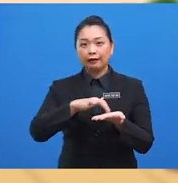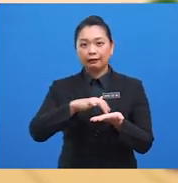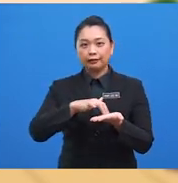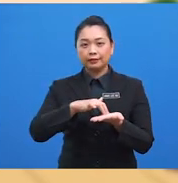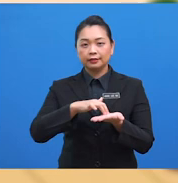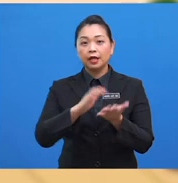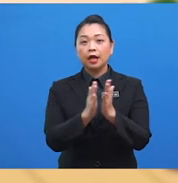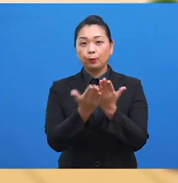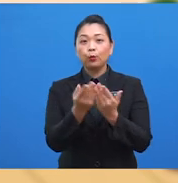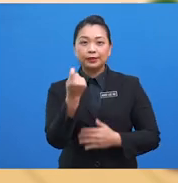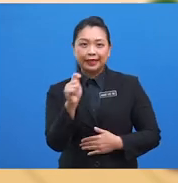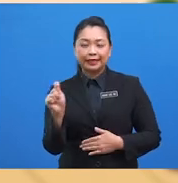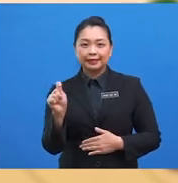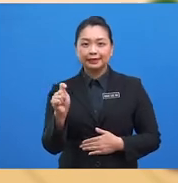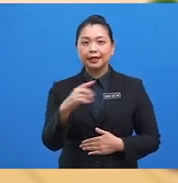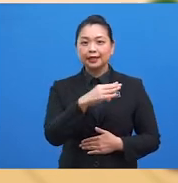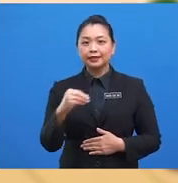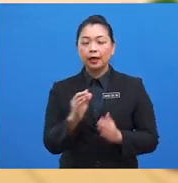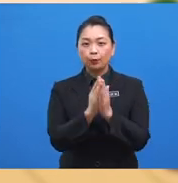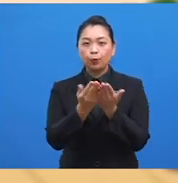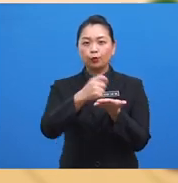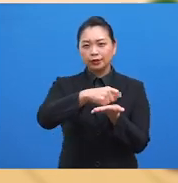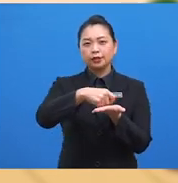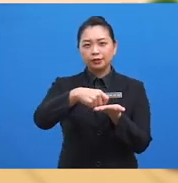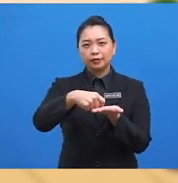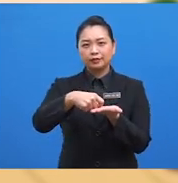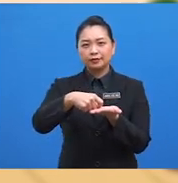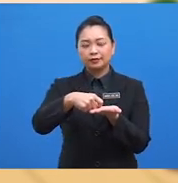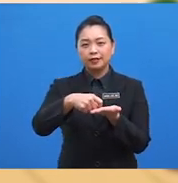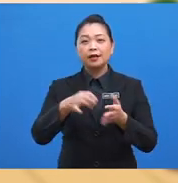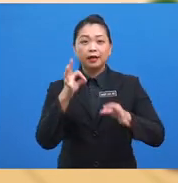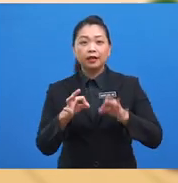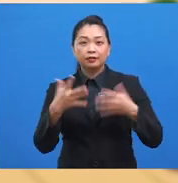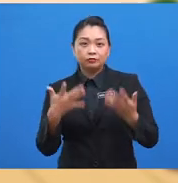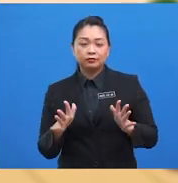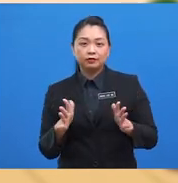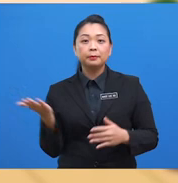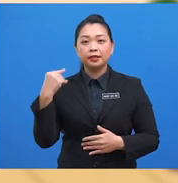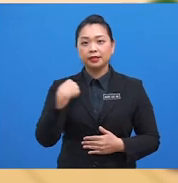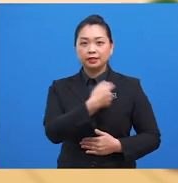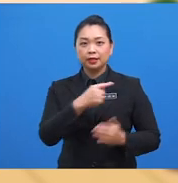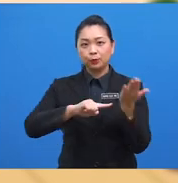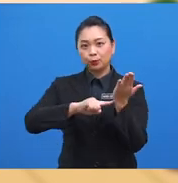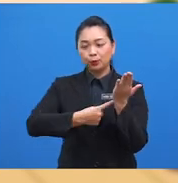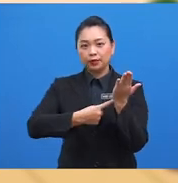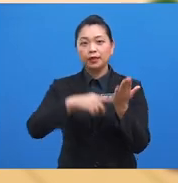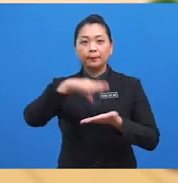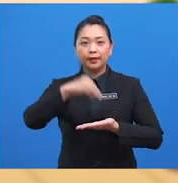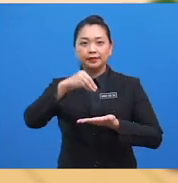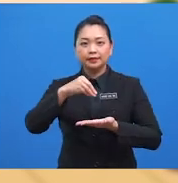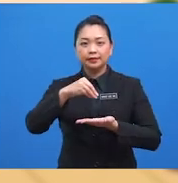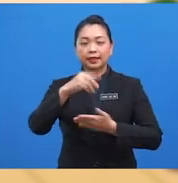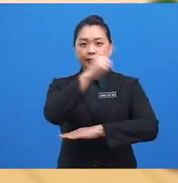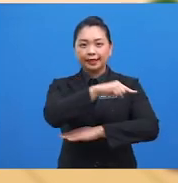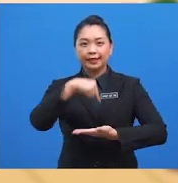kalkulator, buku teks dan buku catatan? Kalau dah, mari kita mula